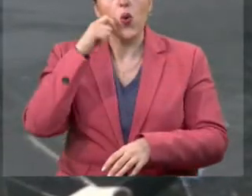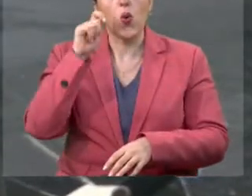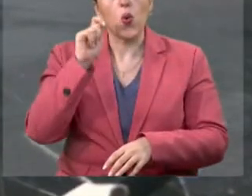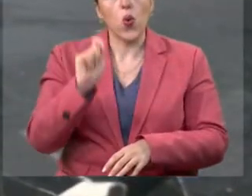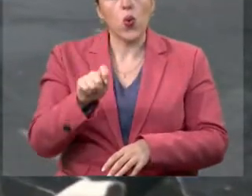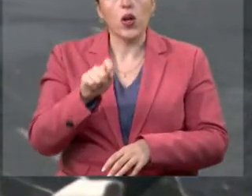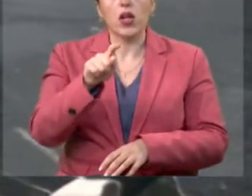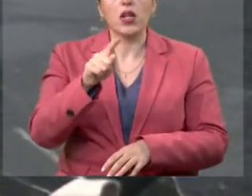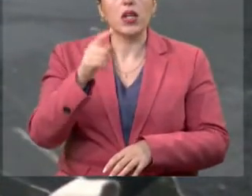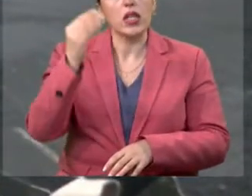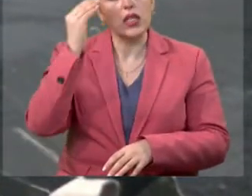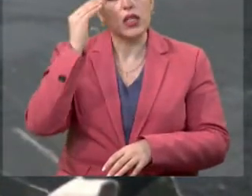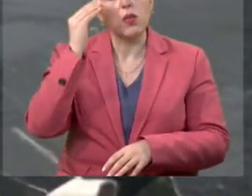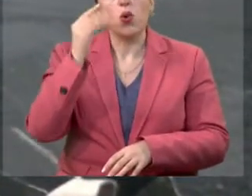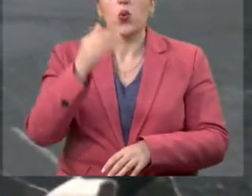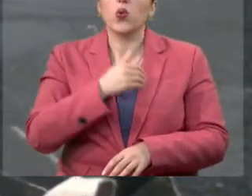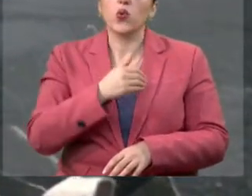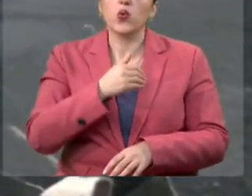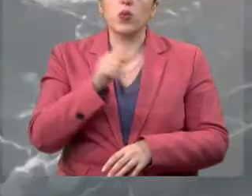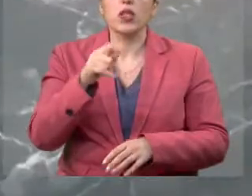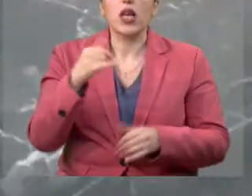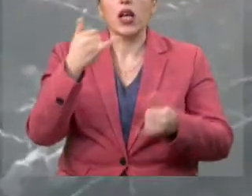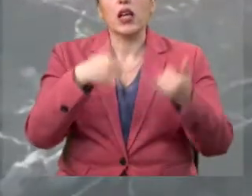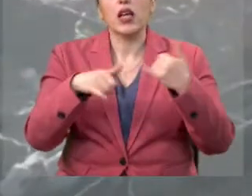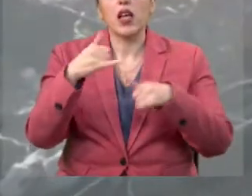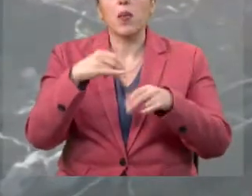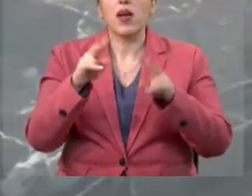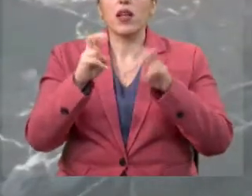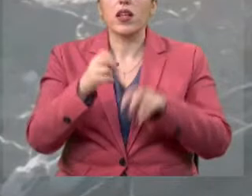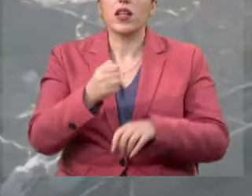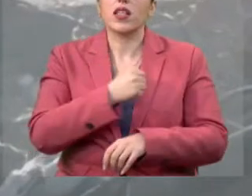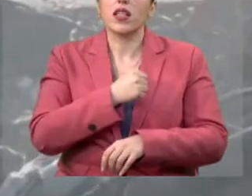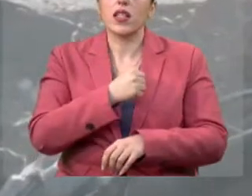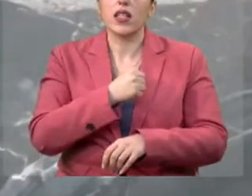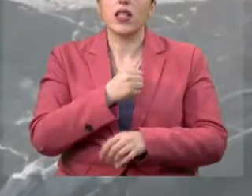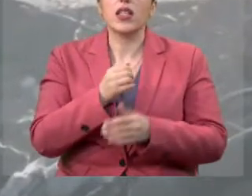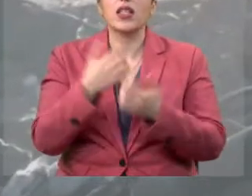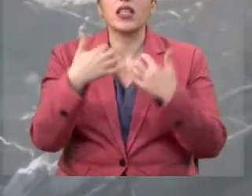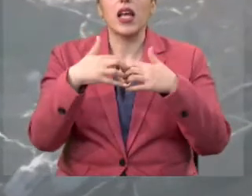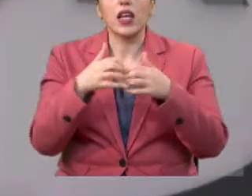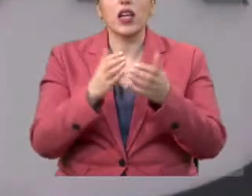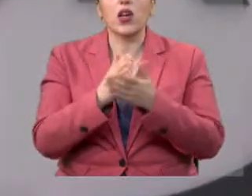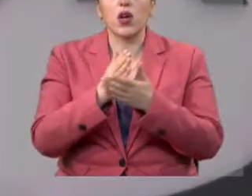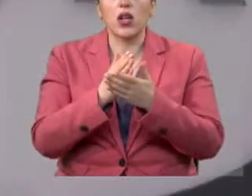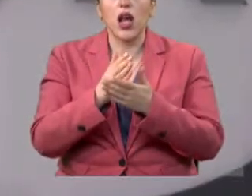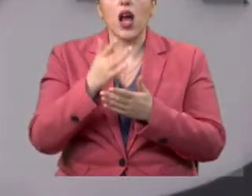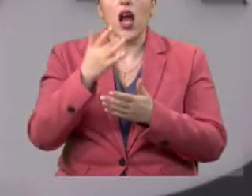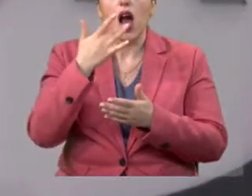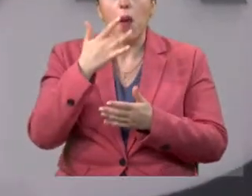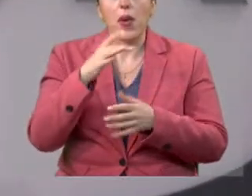Ուկրաինան իբր պատրաստվում է քիմիական զենքի կիրառմամբ սադրանք կազմակերպել, Բայդենը ասել է.